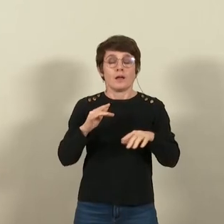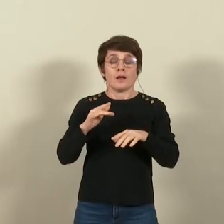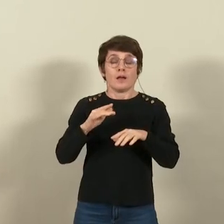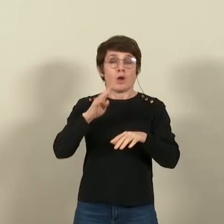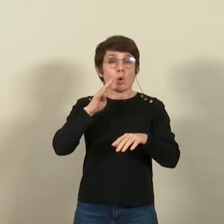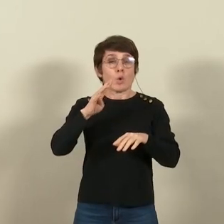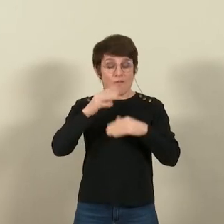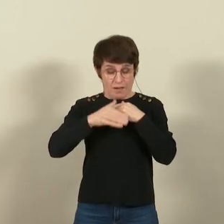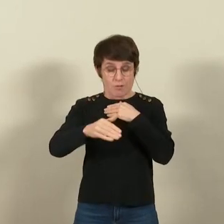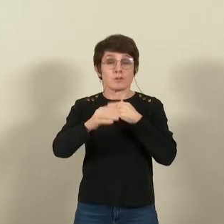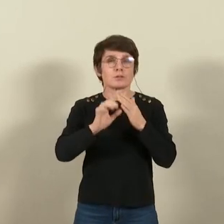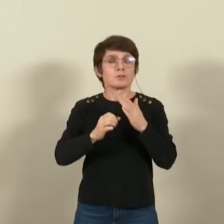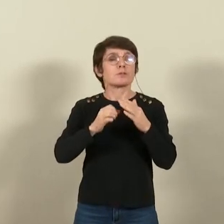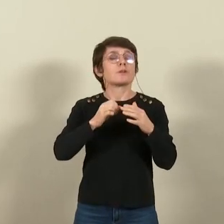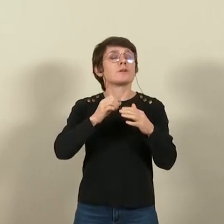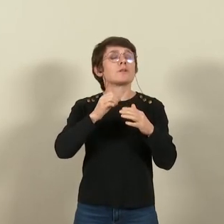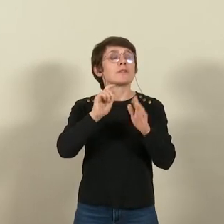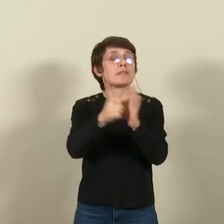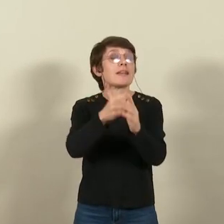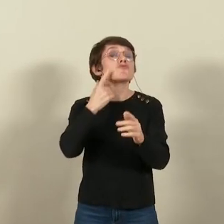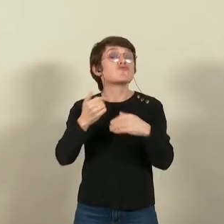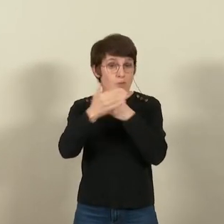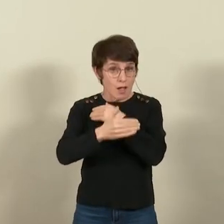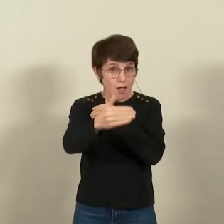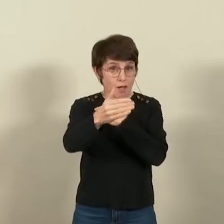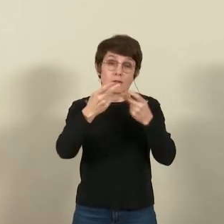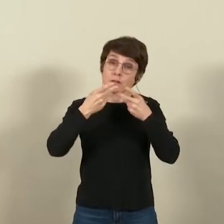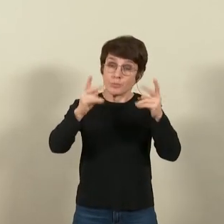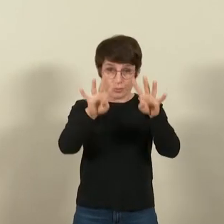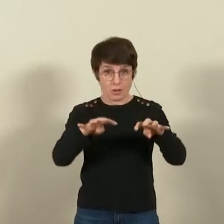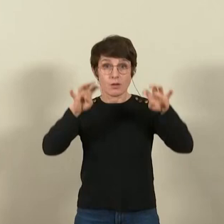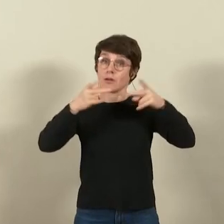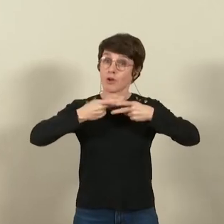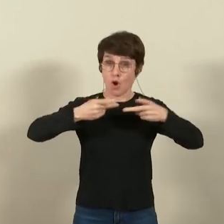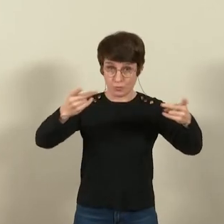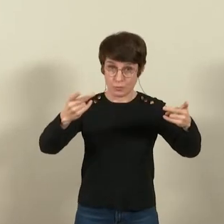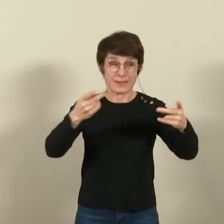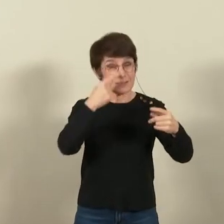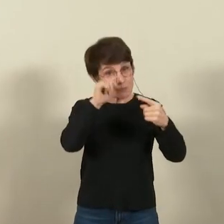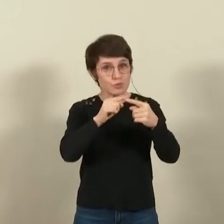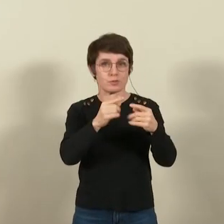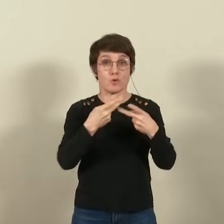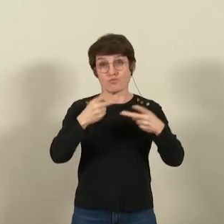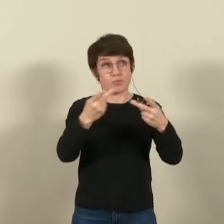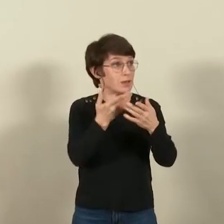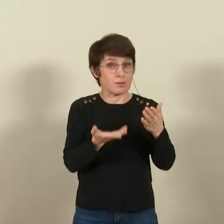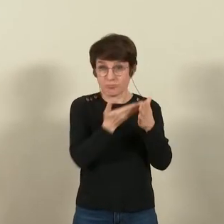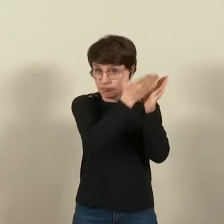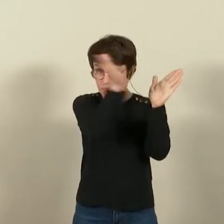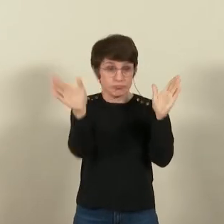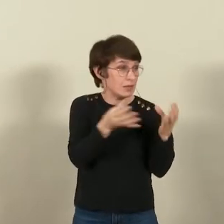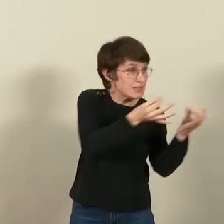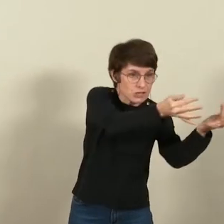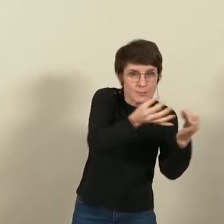lieu d'ici juin enfin en juin seront ouvertes au grand public d'où la sensibilisation au grand public j'ai aussi